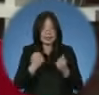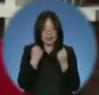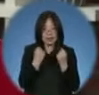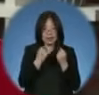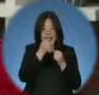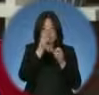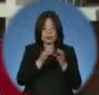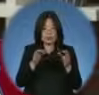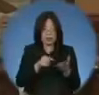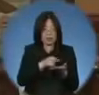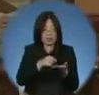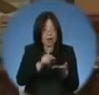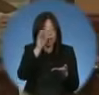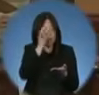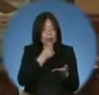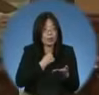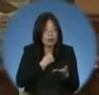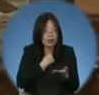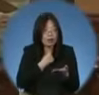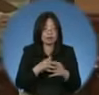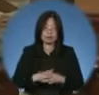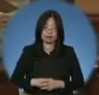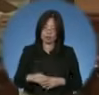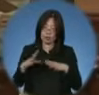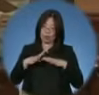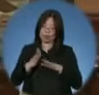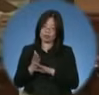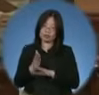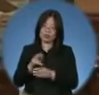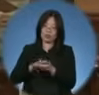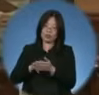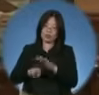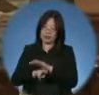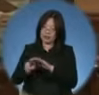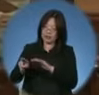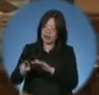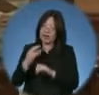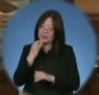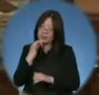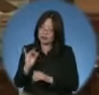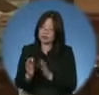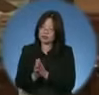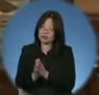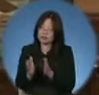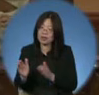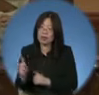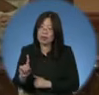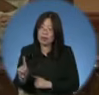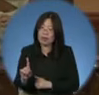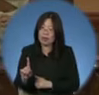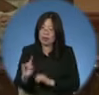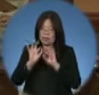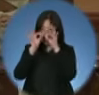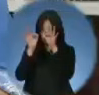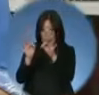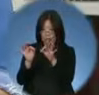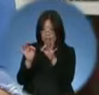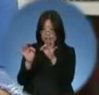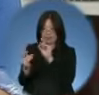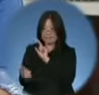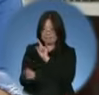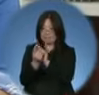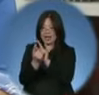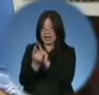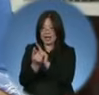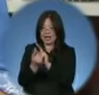네. 그 공포로부터, 불안으로부터 벗어나는 것 역시 출발은? 보는 거죠. 보는